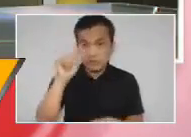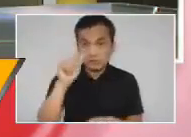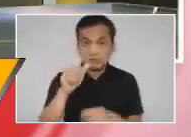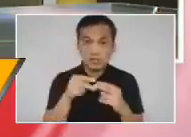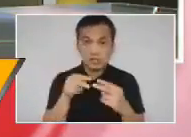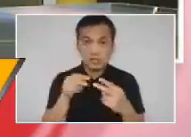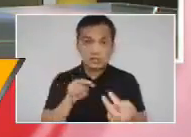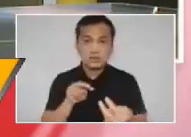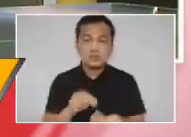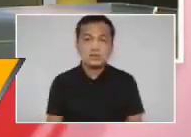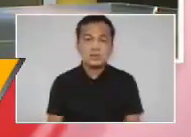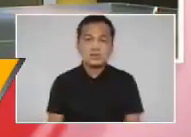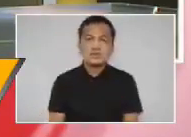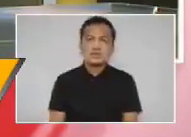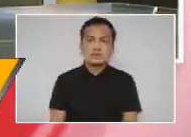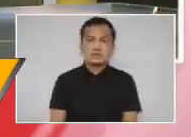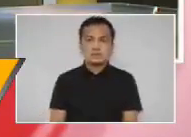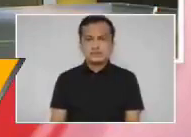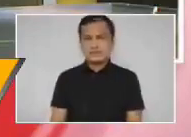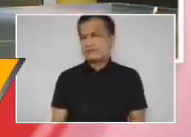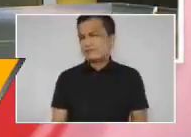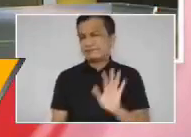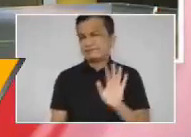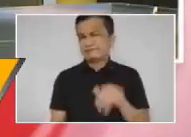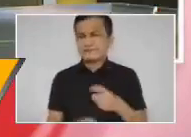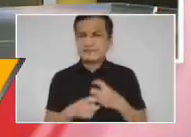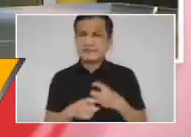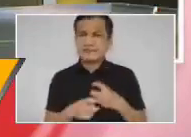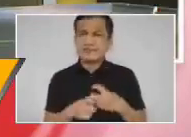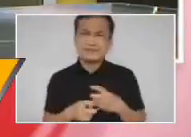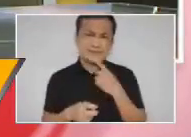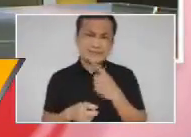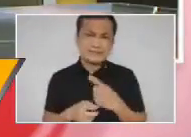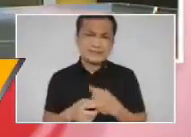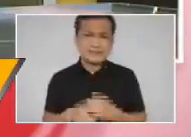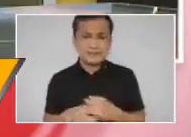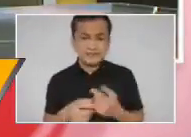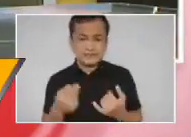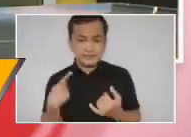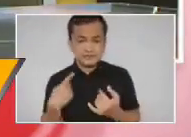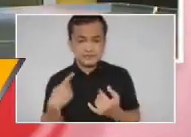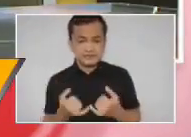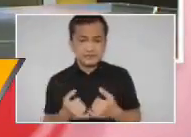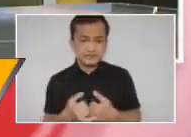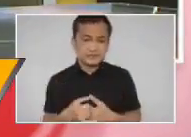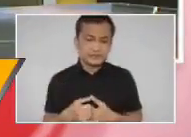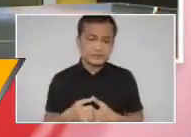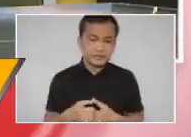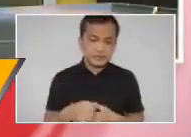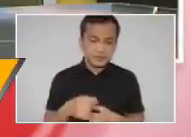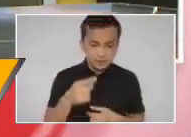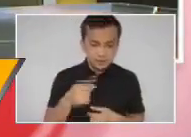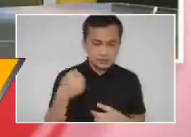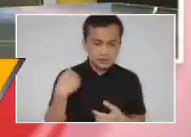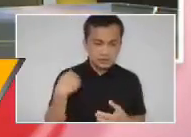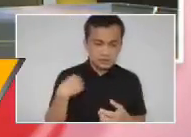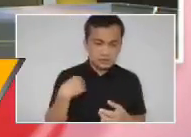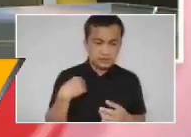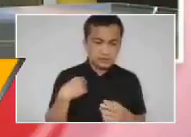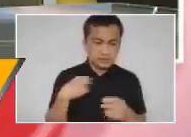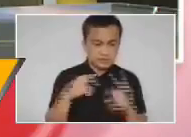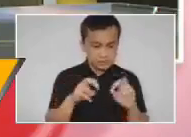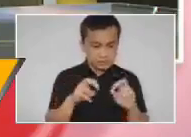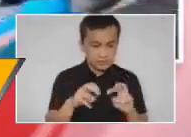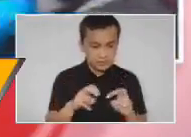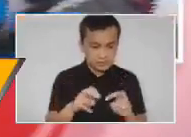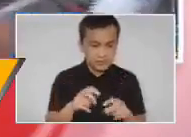ibig sabihin ng double mutant? Ano lang yan, mga terminology lang yan ng mga virologists na nakikita nila na